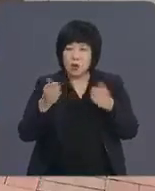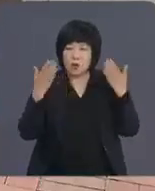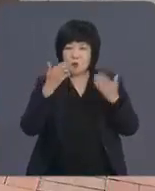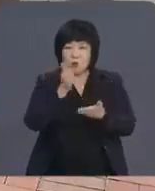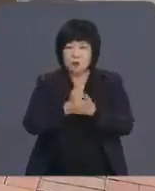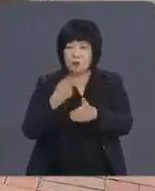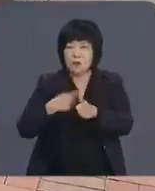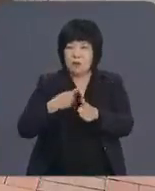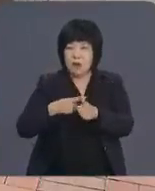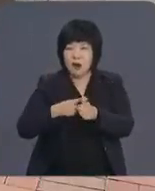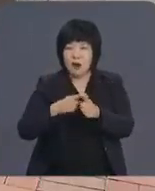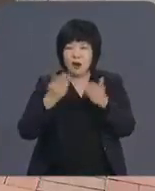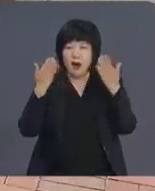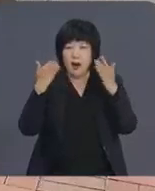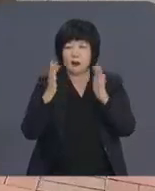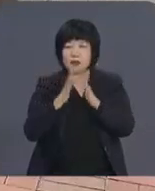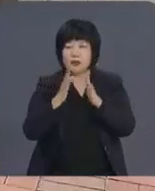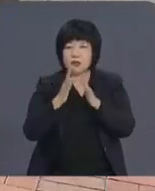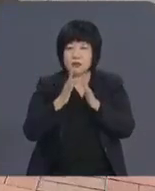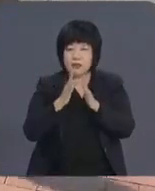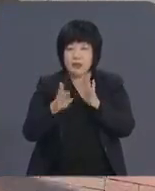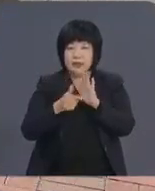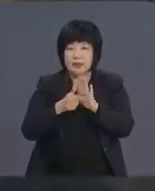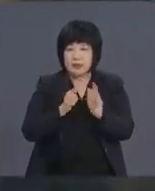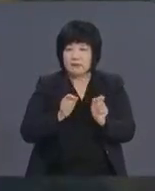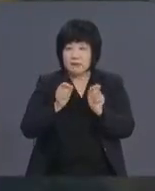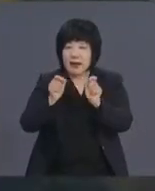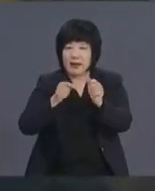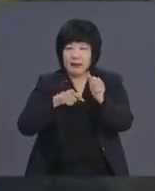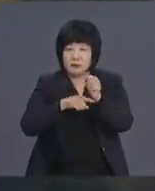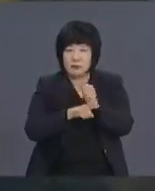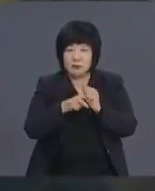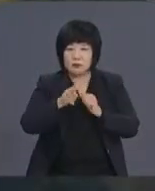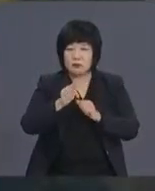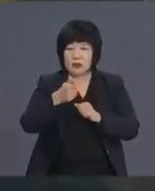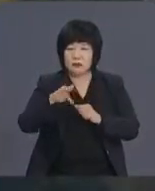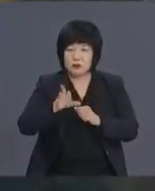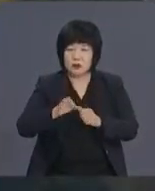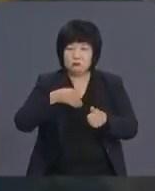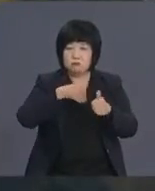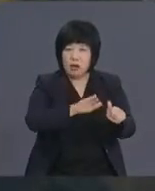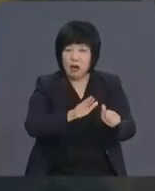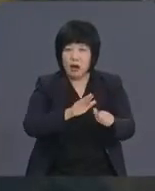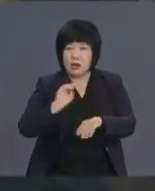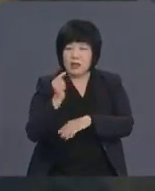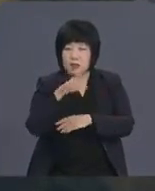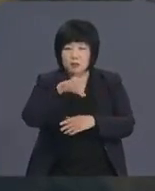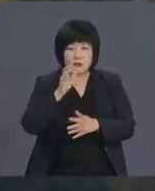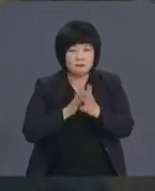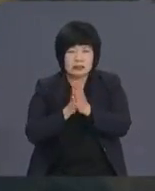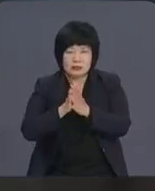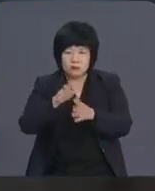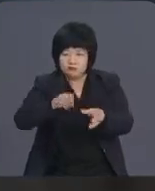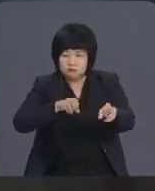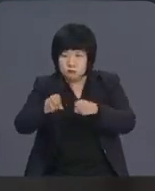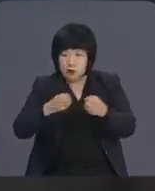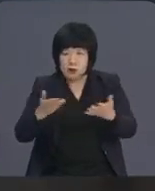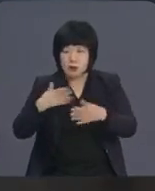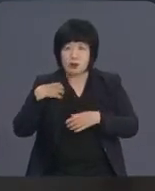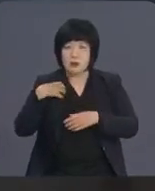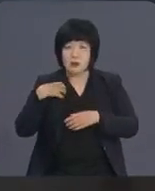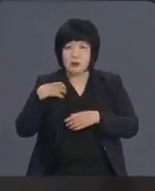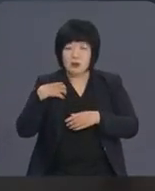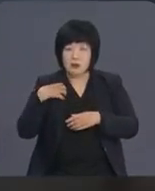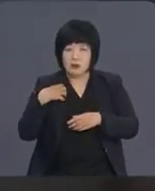글을 학교 인터넷 게시판에 올렸다는 이유로 경남 산청으로 발령나 야구장에서 잡초를 뽑았습니다.